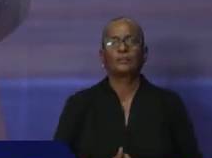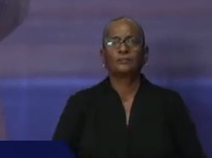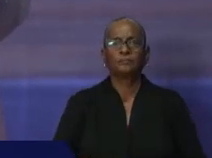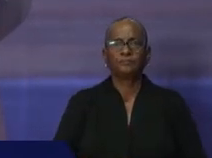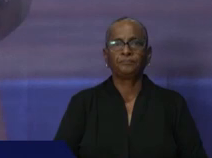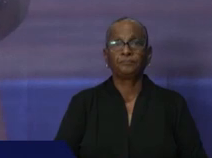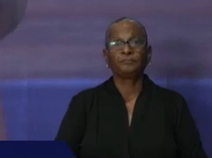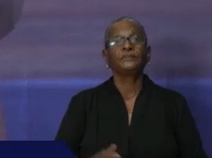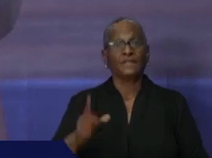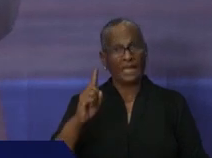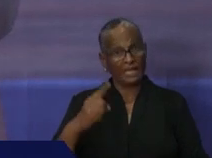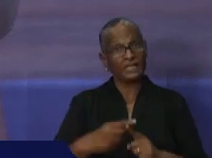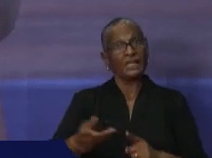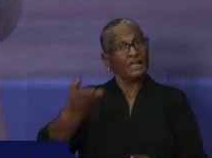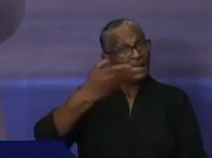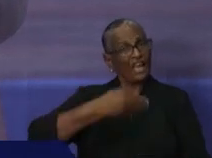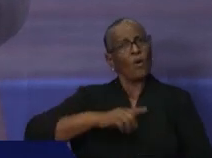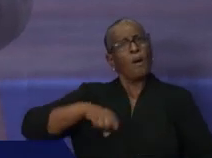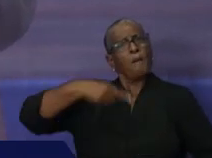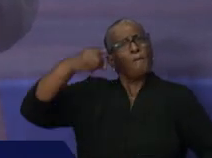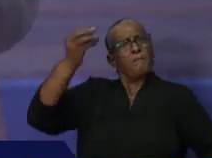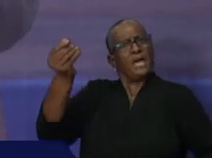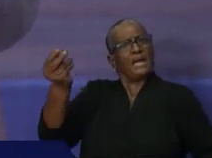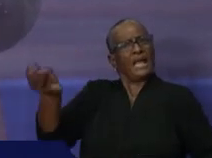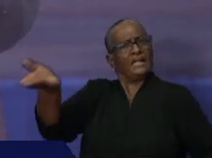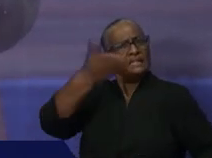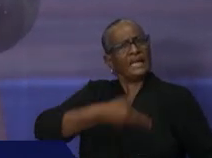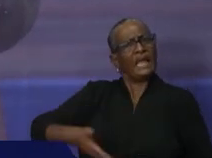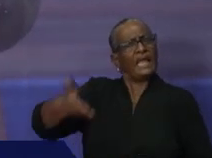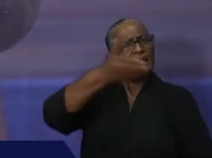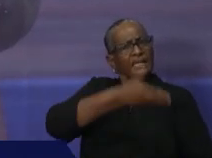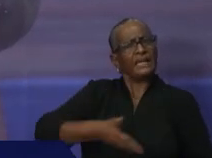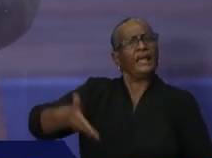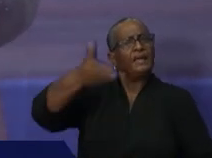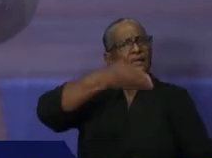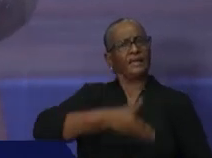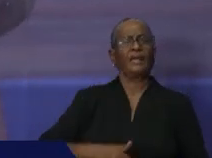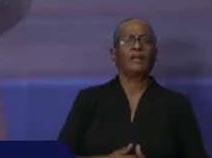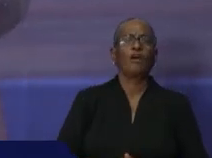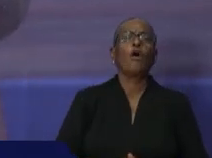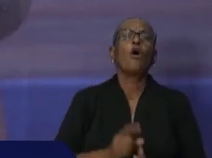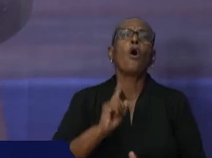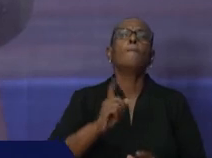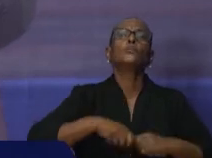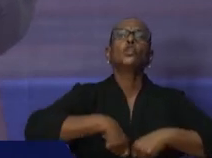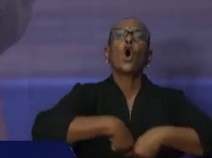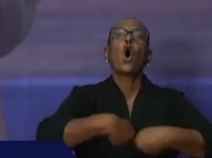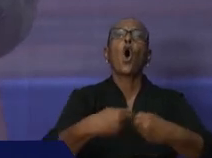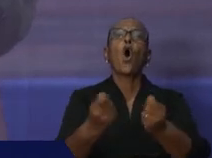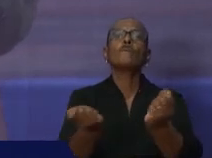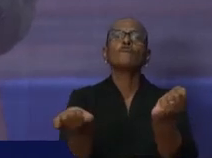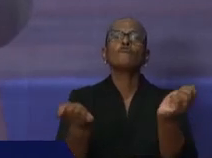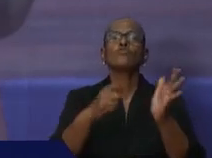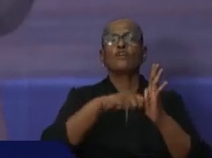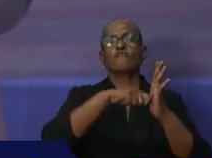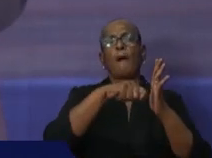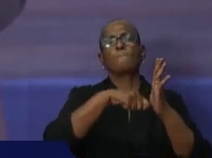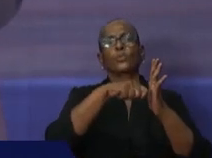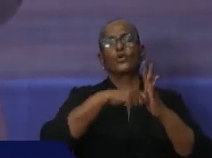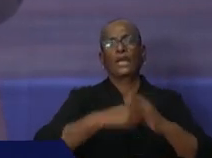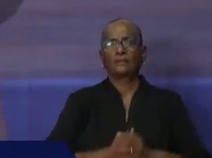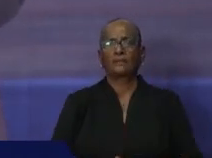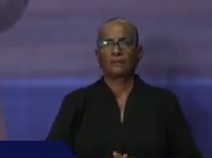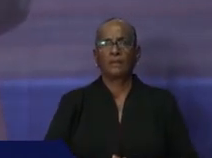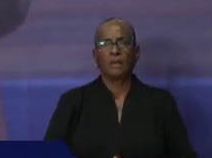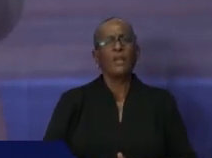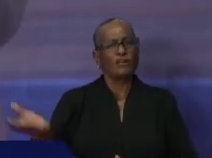En krijgen we meer financiële middelen voor uitvoering van projecten. Bij de vorige waren